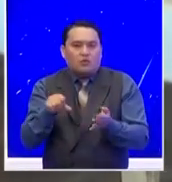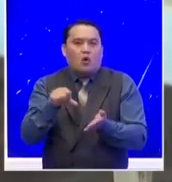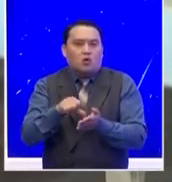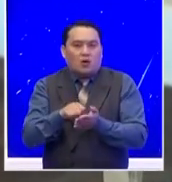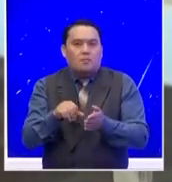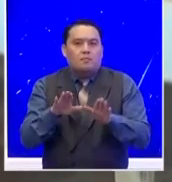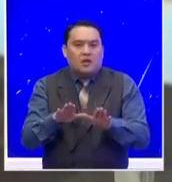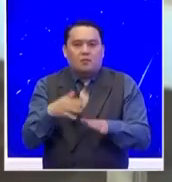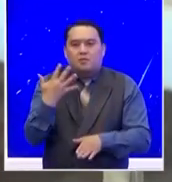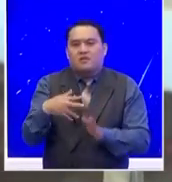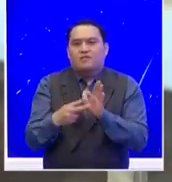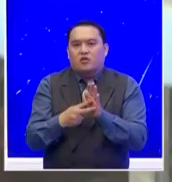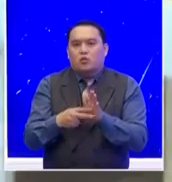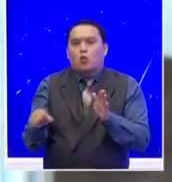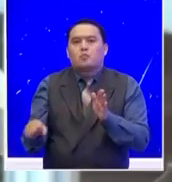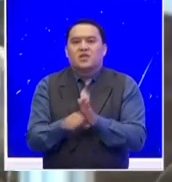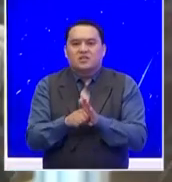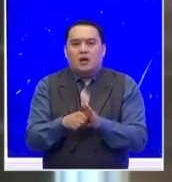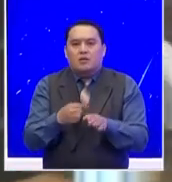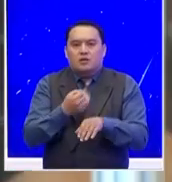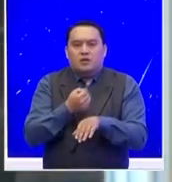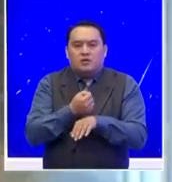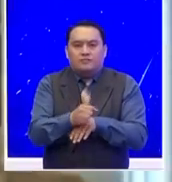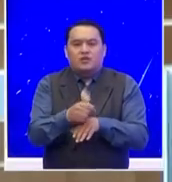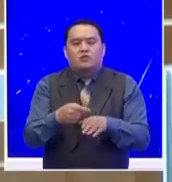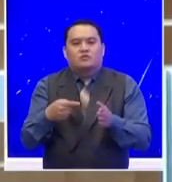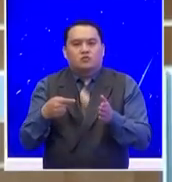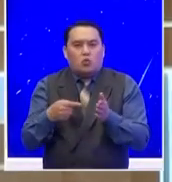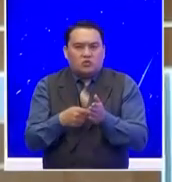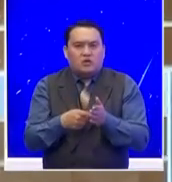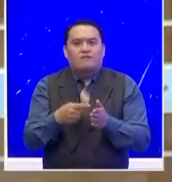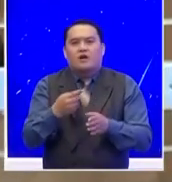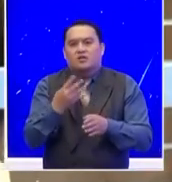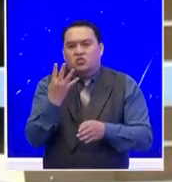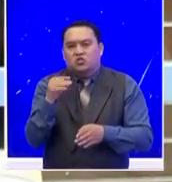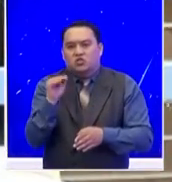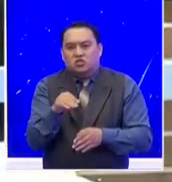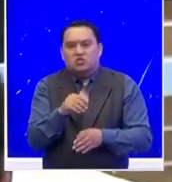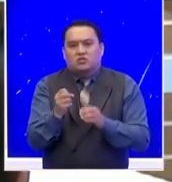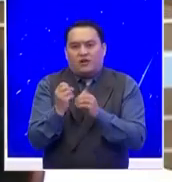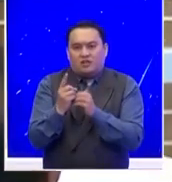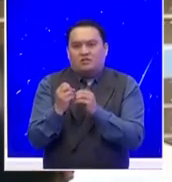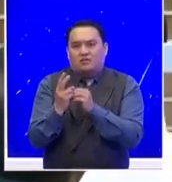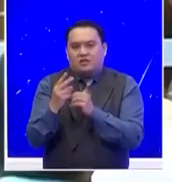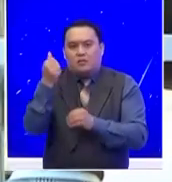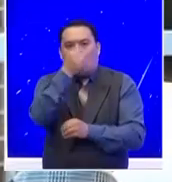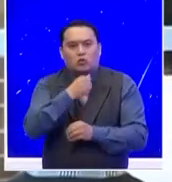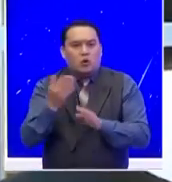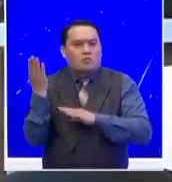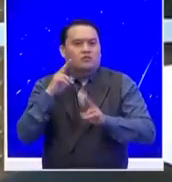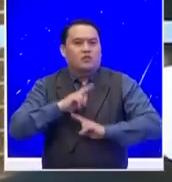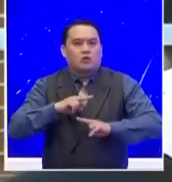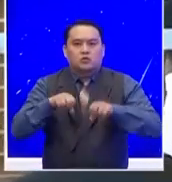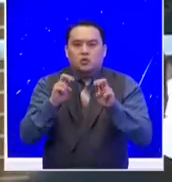по меньшей мере к 58 убийствам и пыткам около 4000 человек в 2011-2012 годах. Позже бывшие